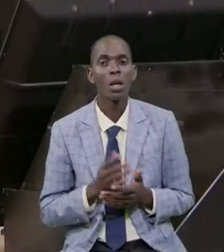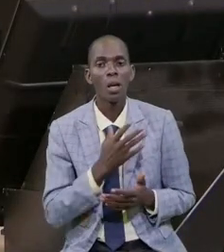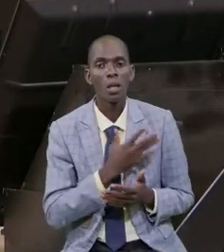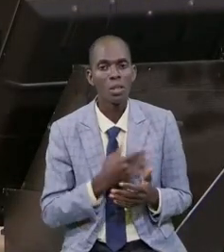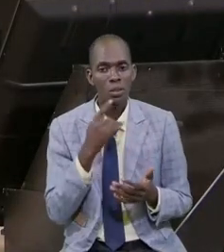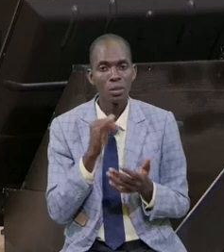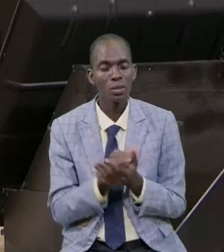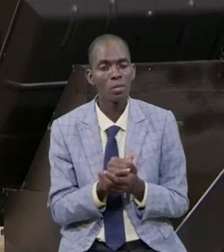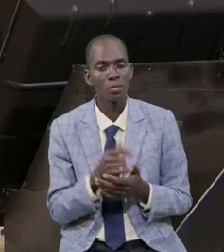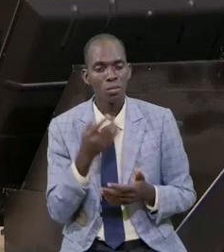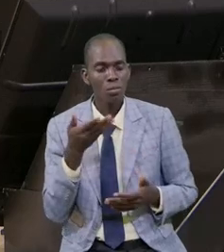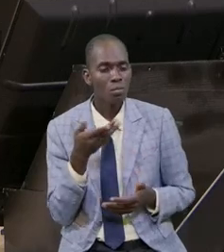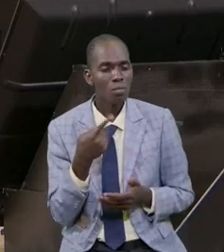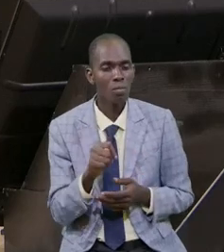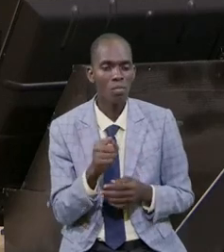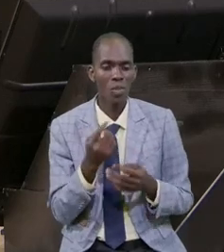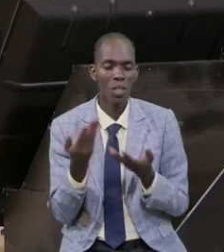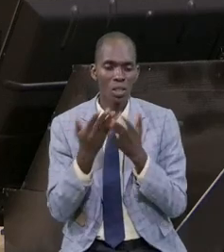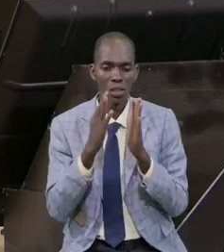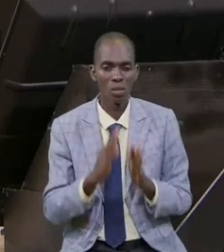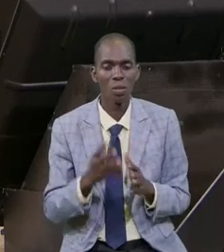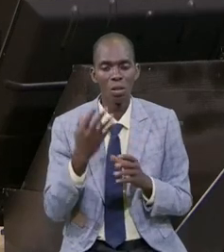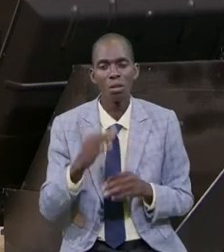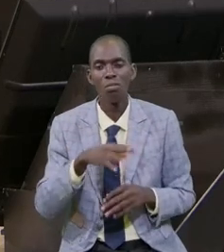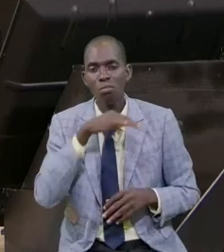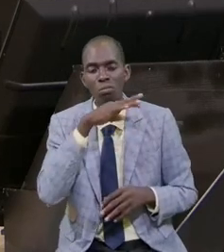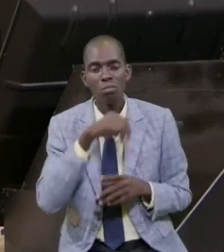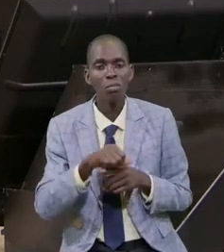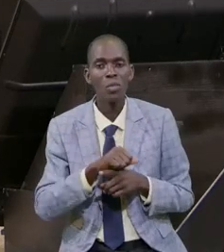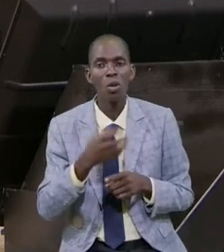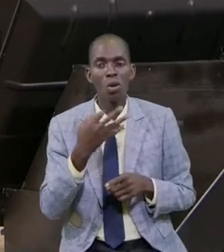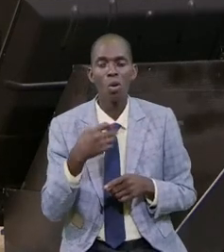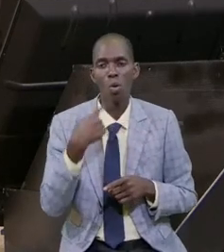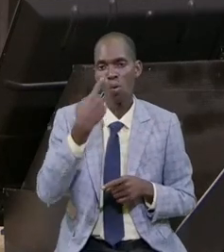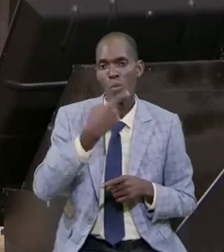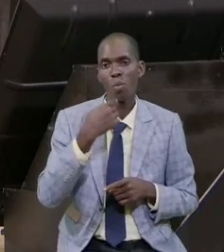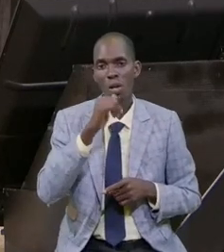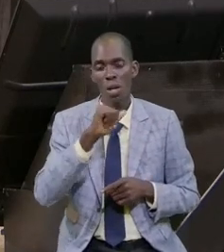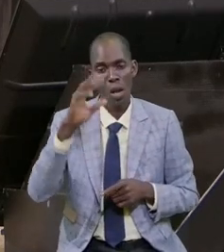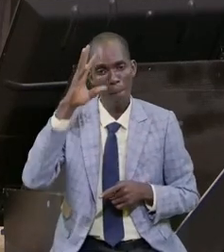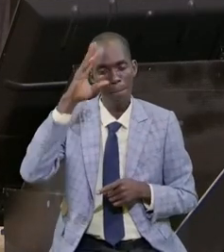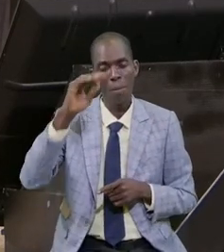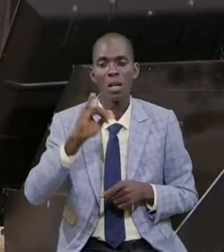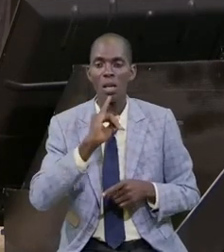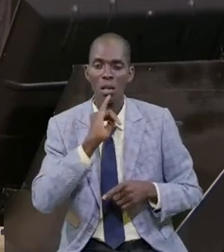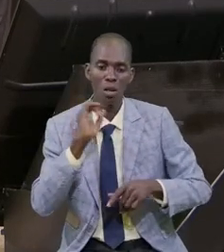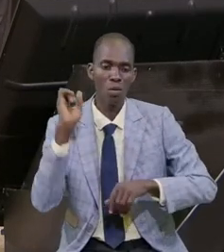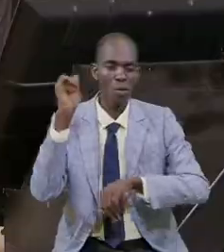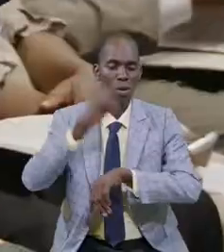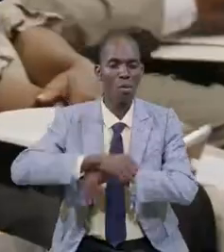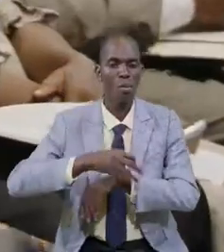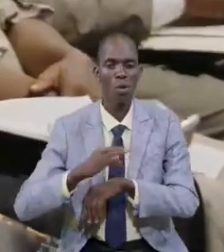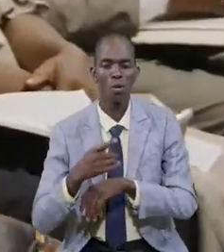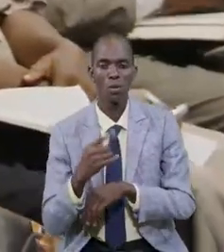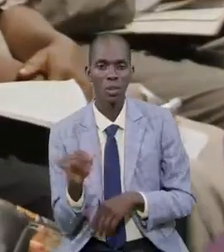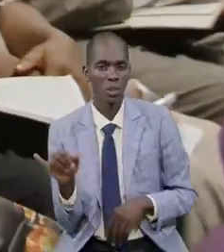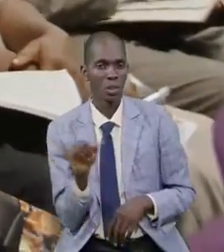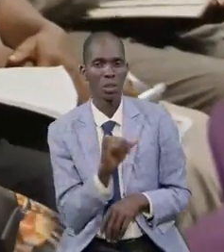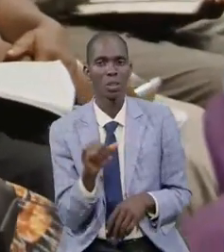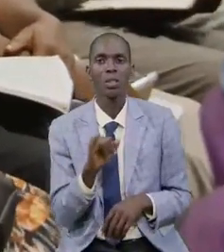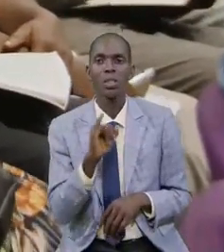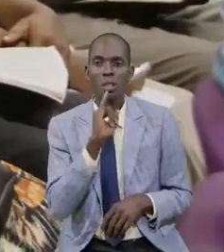est une fausse doctrine. Et ils sont serviteurs. Ils leur promettent la liberté quand ils